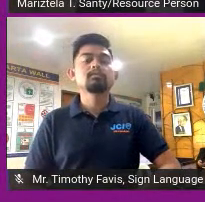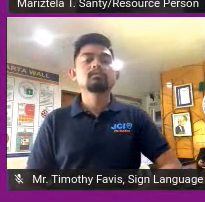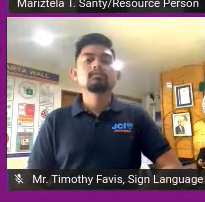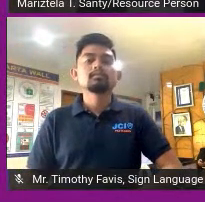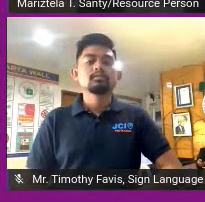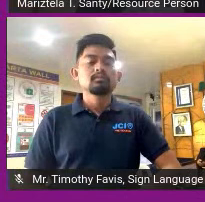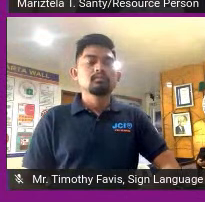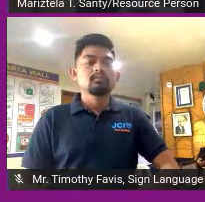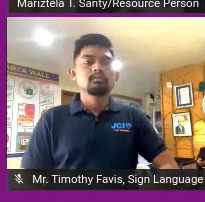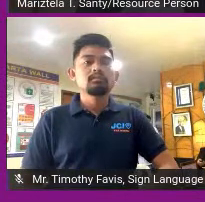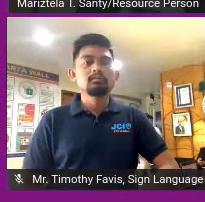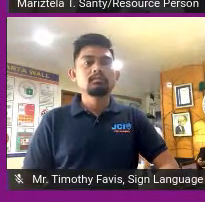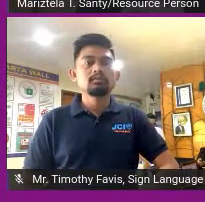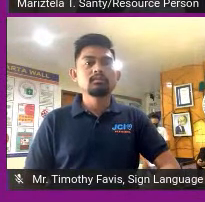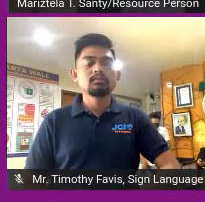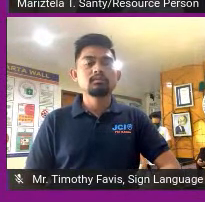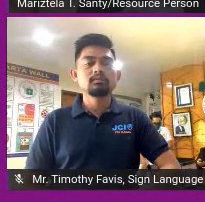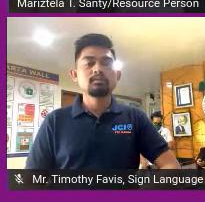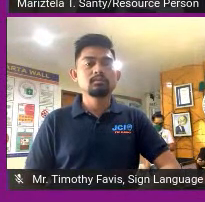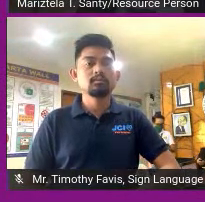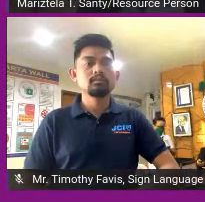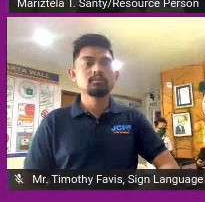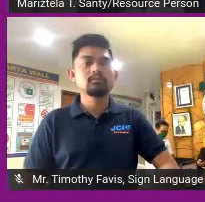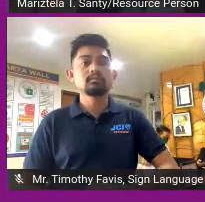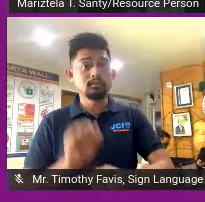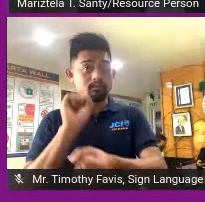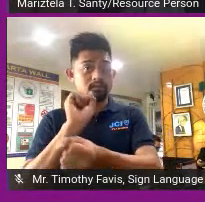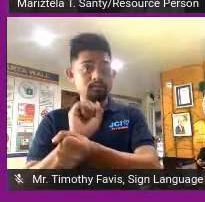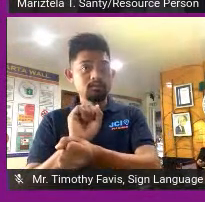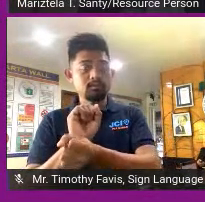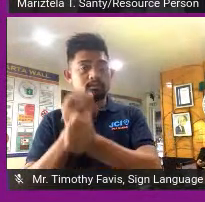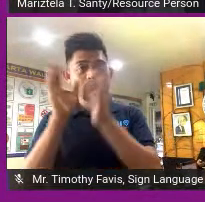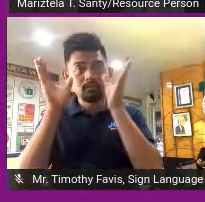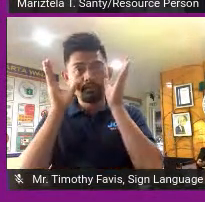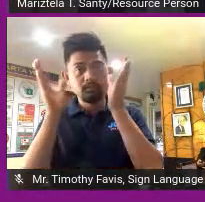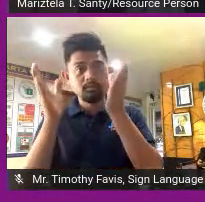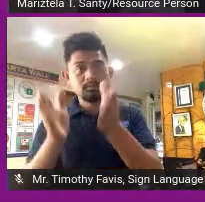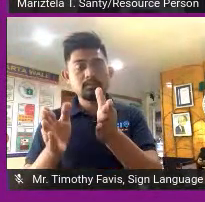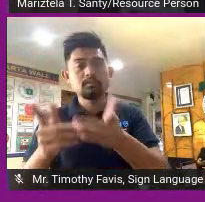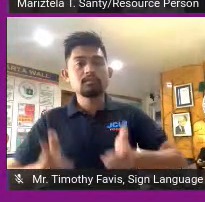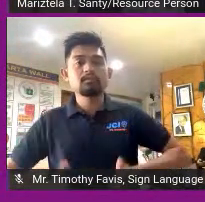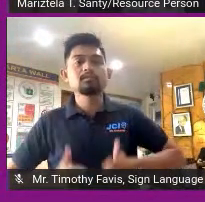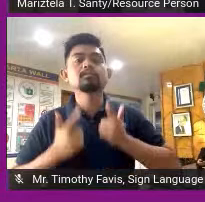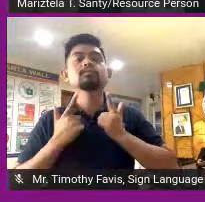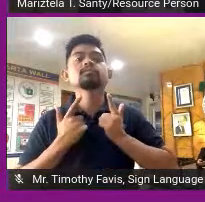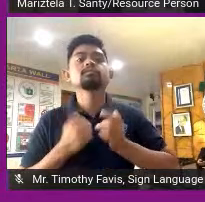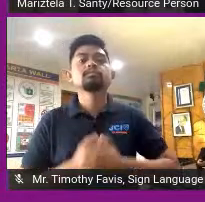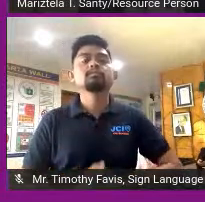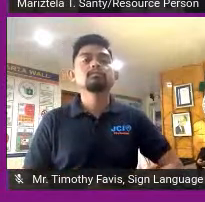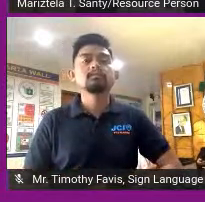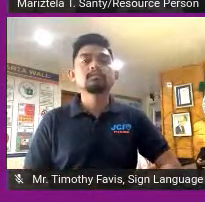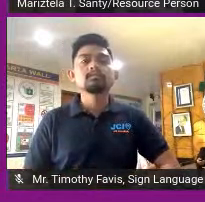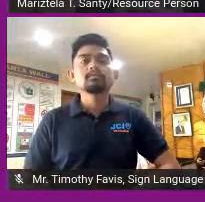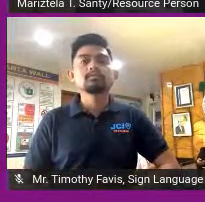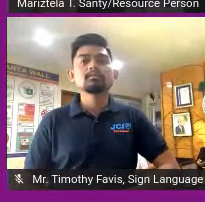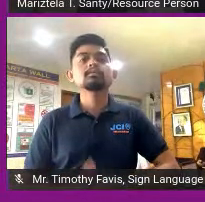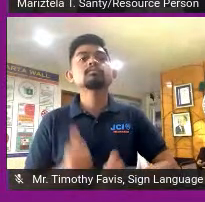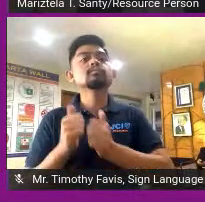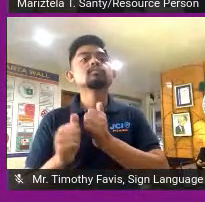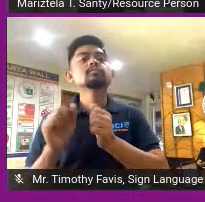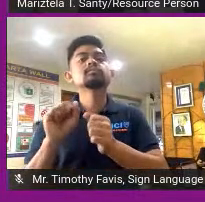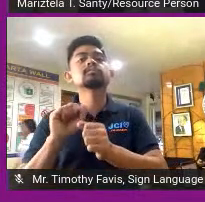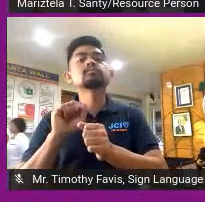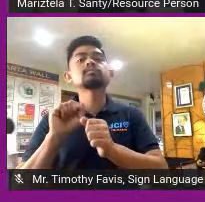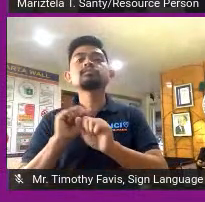Sabi kasi, work is the center of their lives. Reason is the basis for decision making. So, lahat